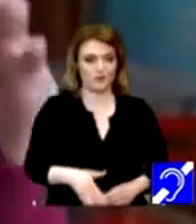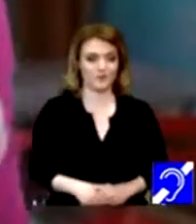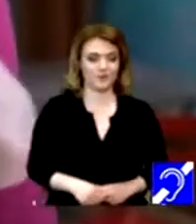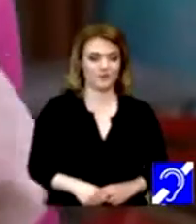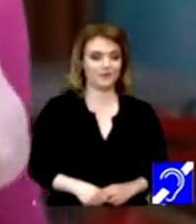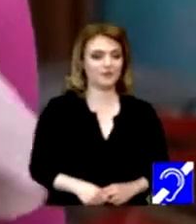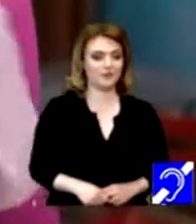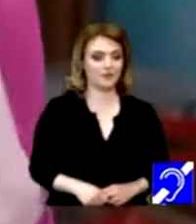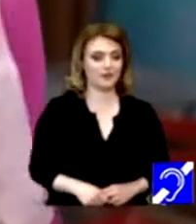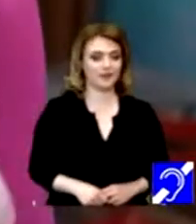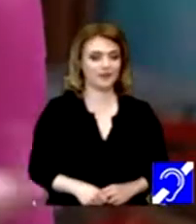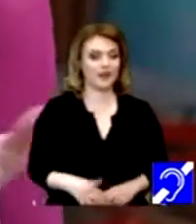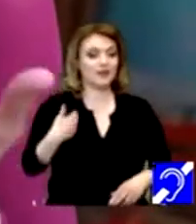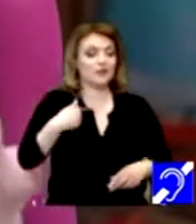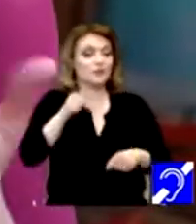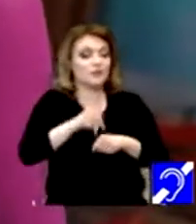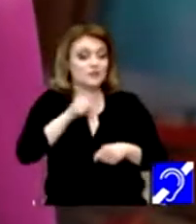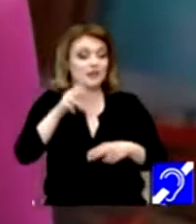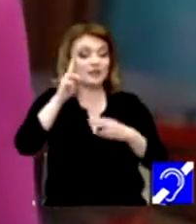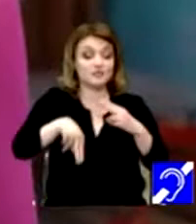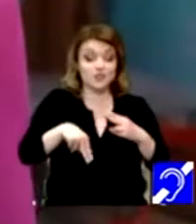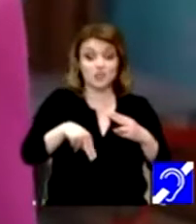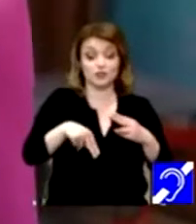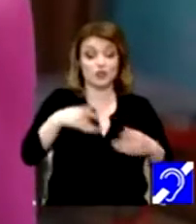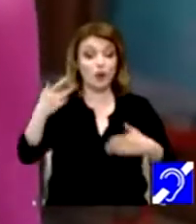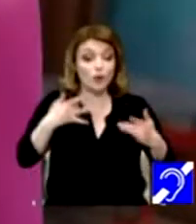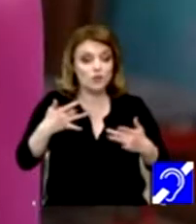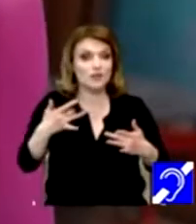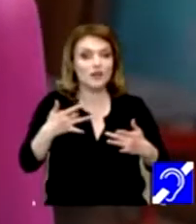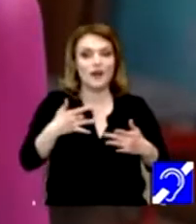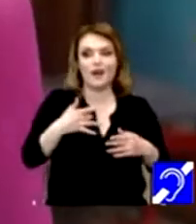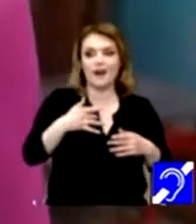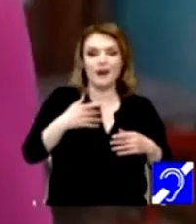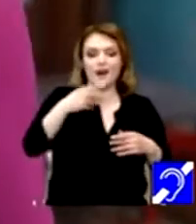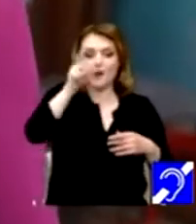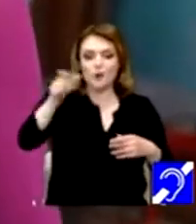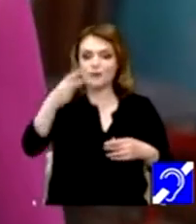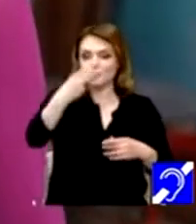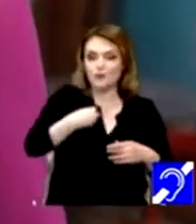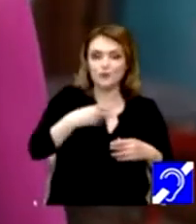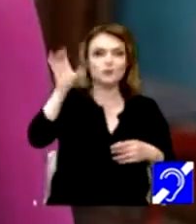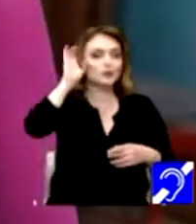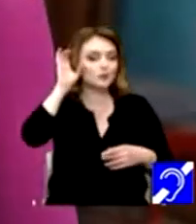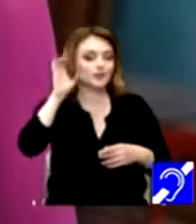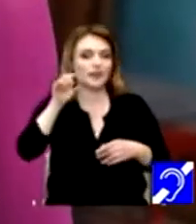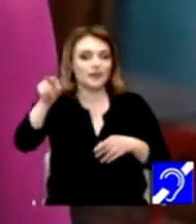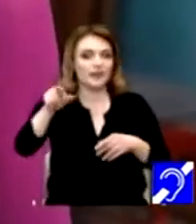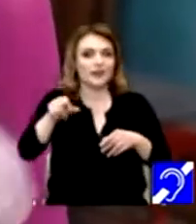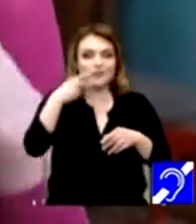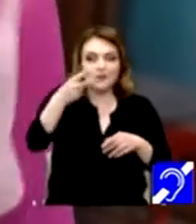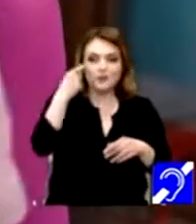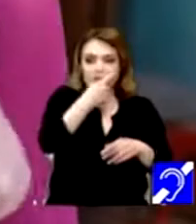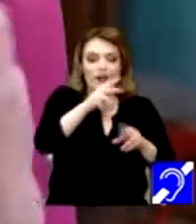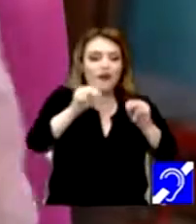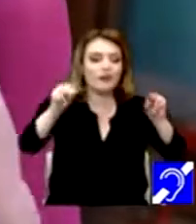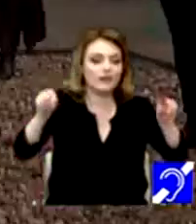En fin de compte, au début c'est peut-être moins chaleureux, mais in fine, à la fin du concert, j'ai l'impression que les gens sont quand même contents et que